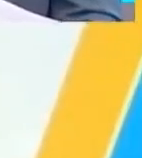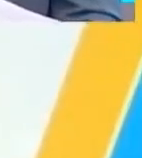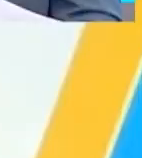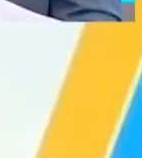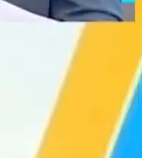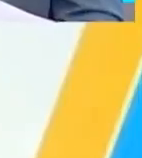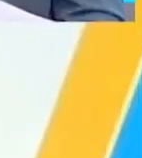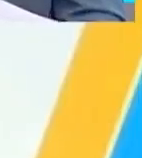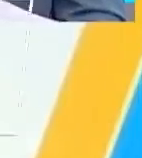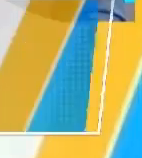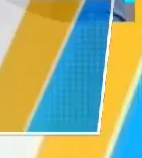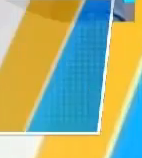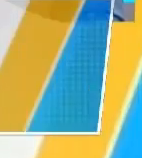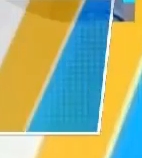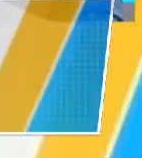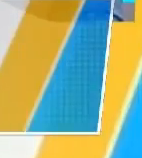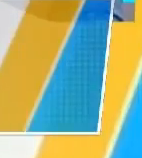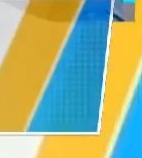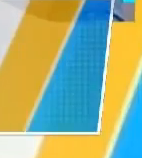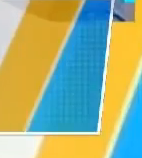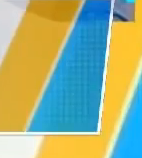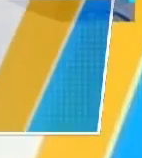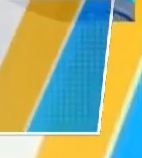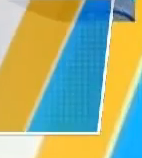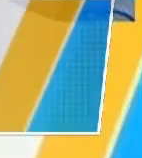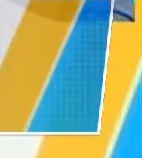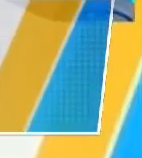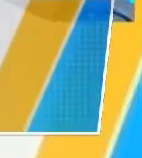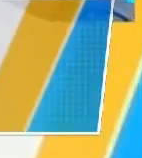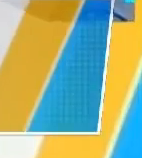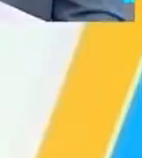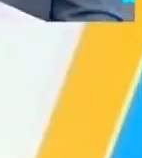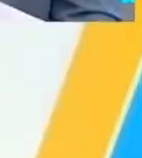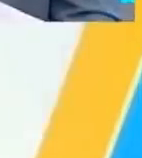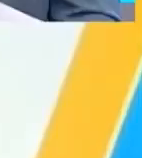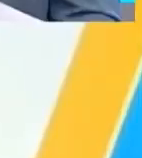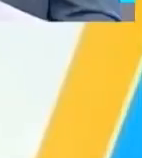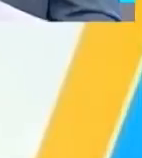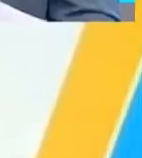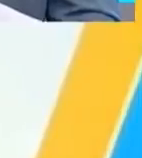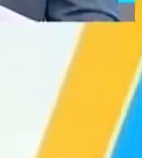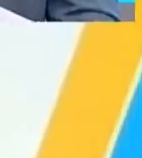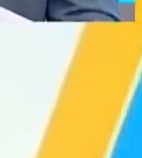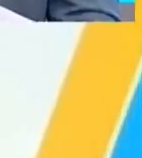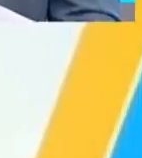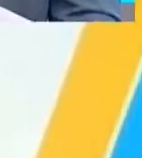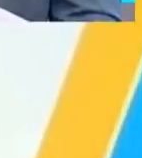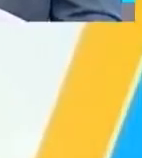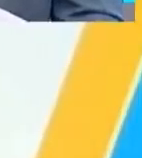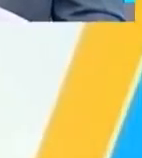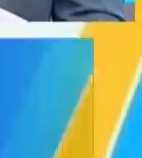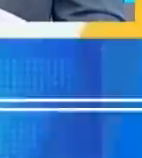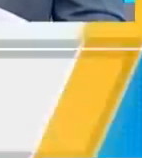mga balitang walang kinikilingan, walang pinoprotektahan. Walang kasinungalingan, serbisyong totoo po lamang. Mula po sa tahanan ng katotohanan, ako po si Connie